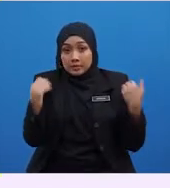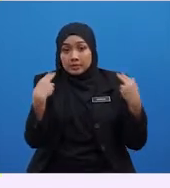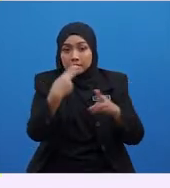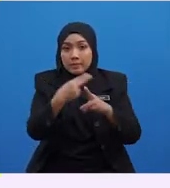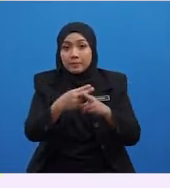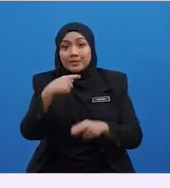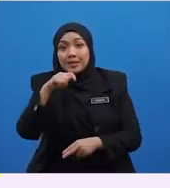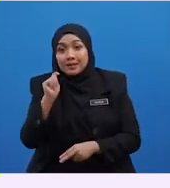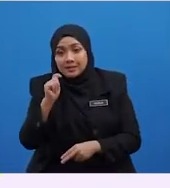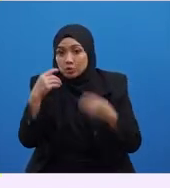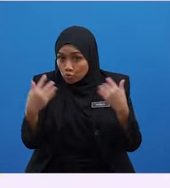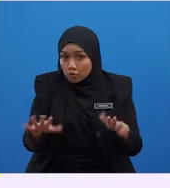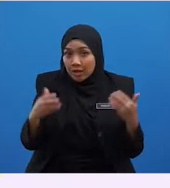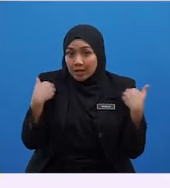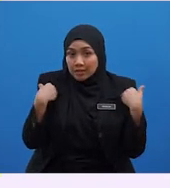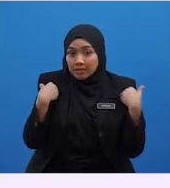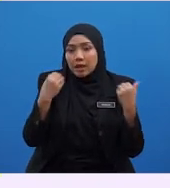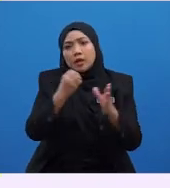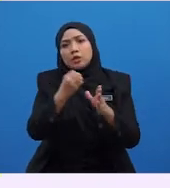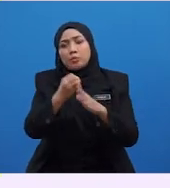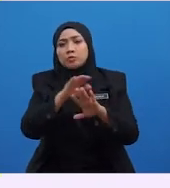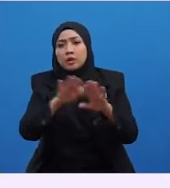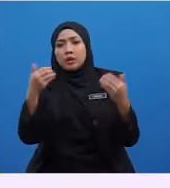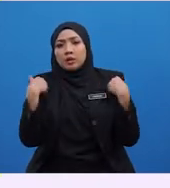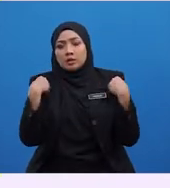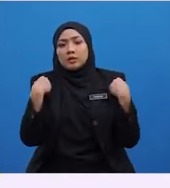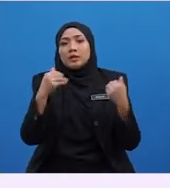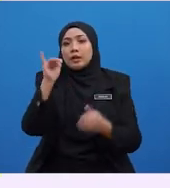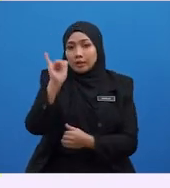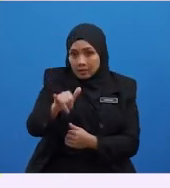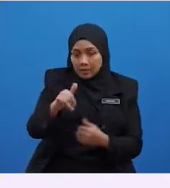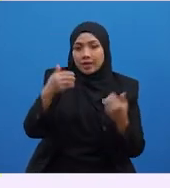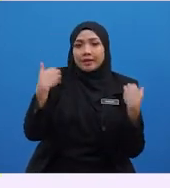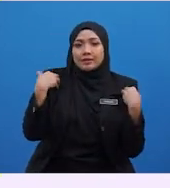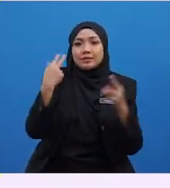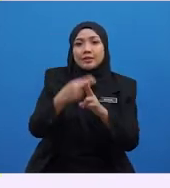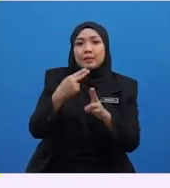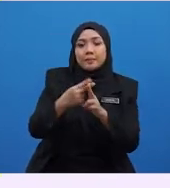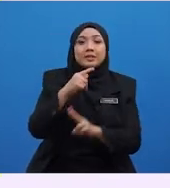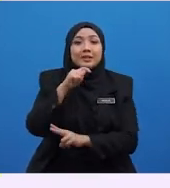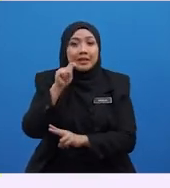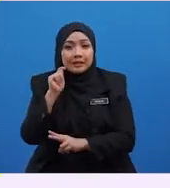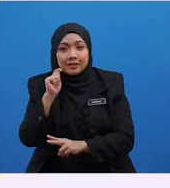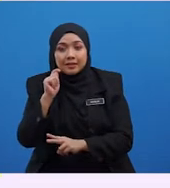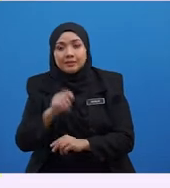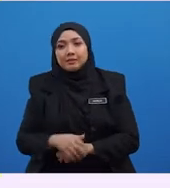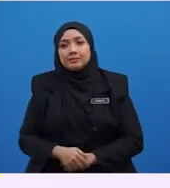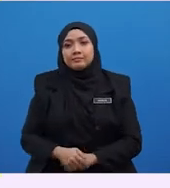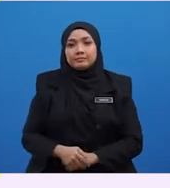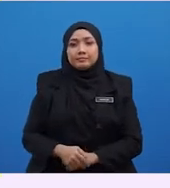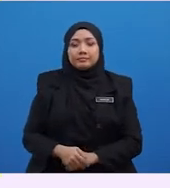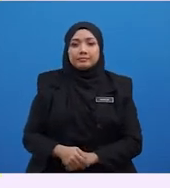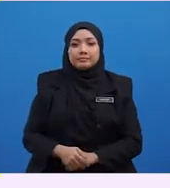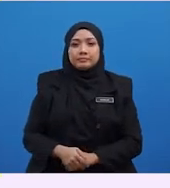dikemaskini? Ya, nama murid tersebut telah dikemaskinikan dari Dustin Johnny ke Dustin Johnson.